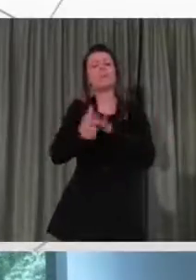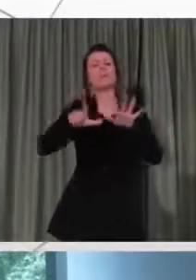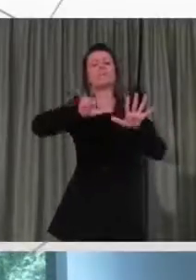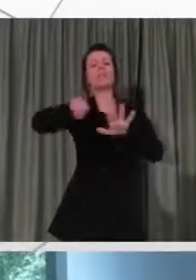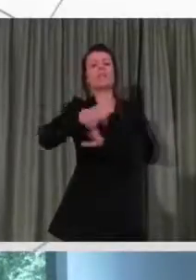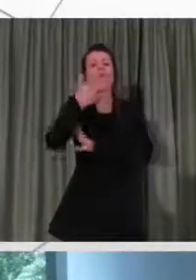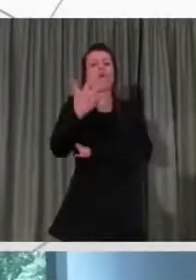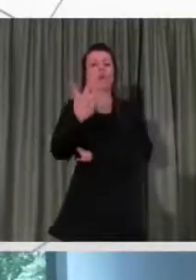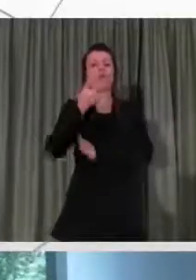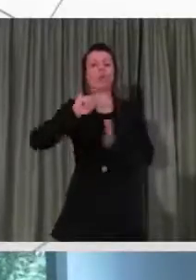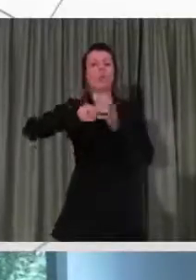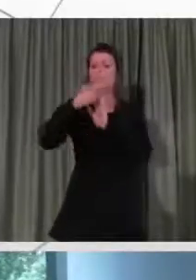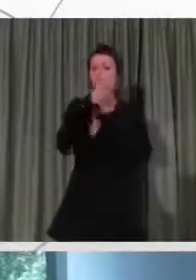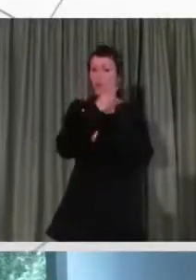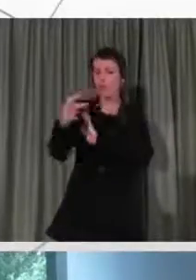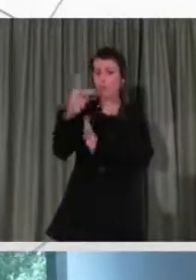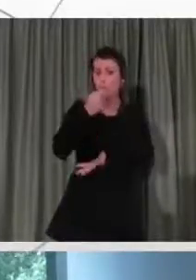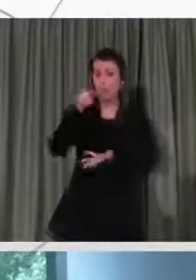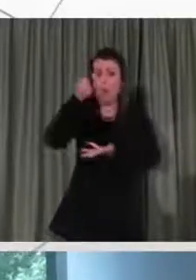euro che